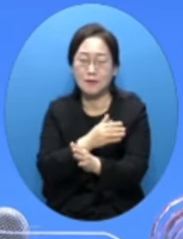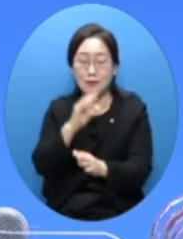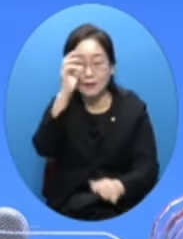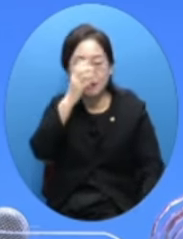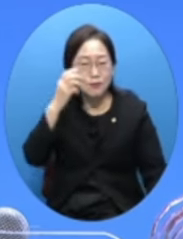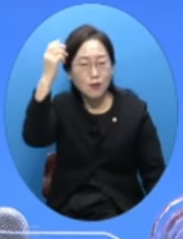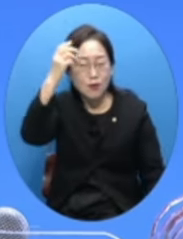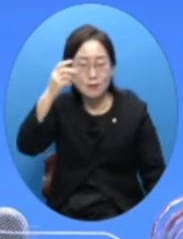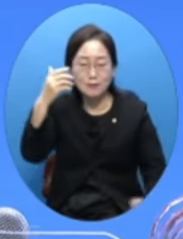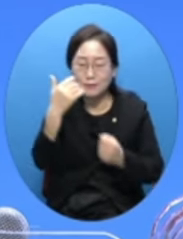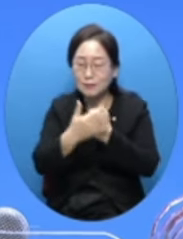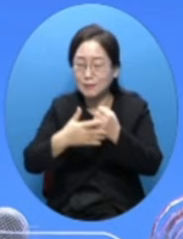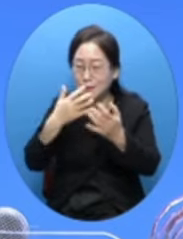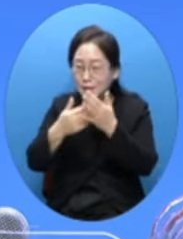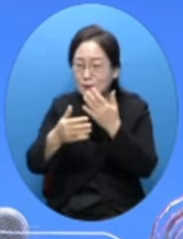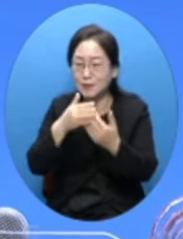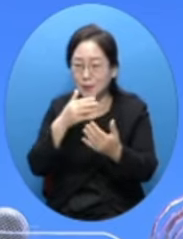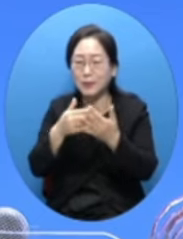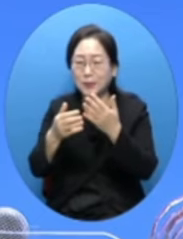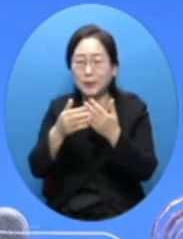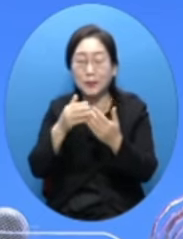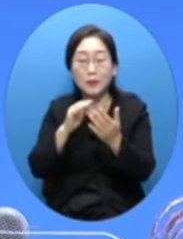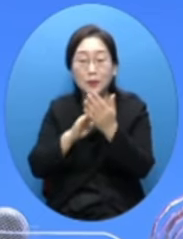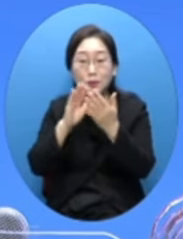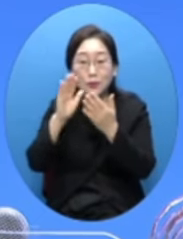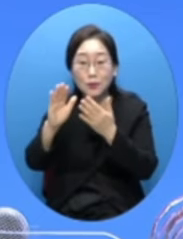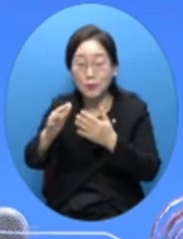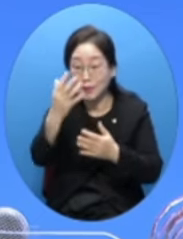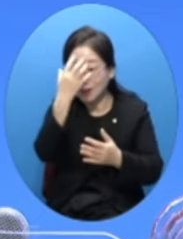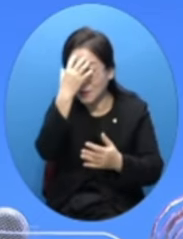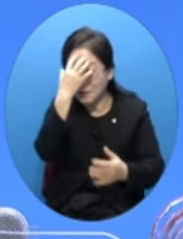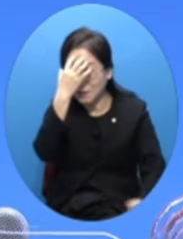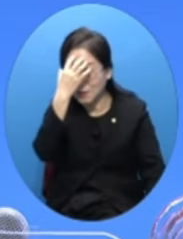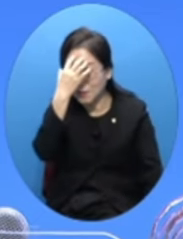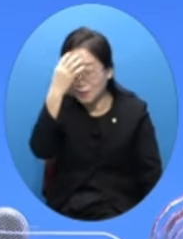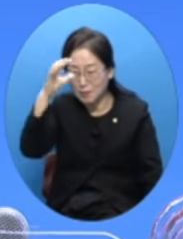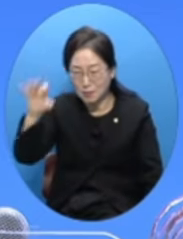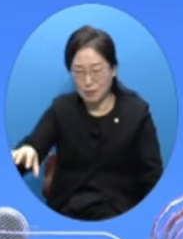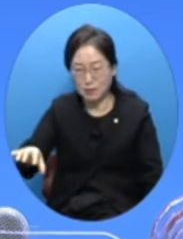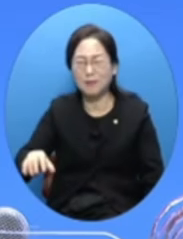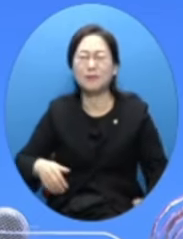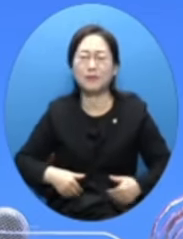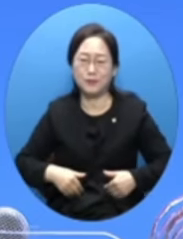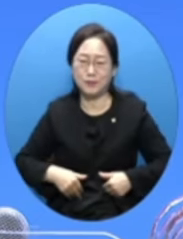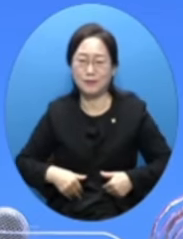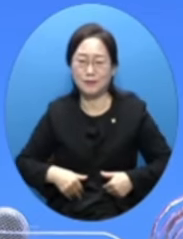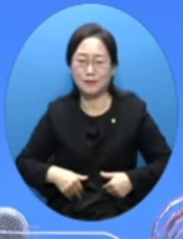성령의 은혜를 체험하고 나서 이 가면들을 다 벗어야 됩니다.